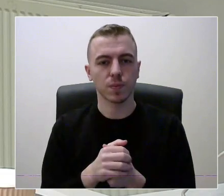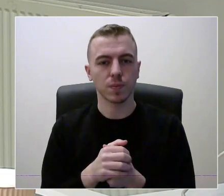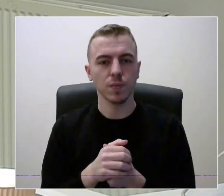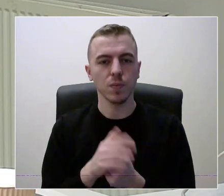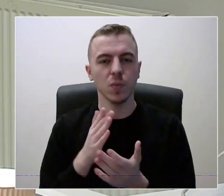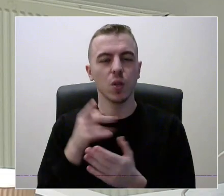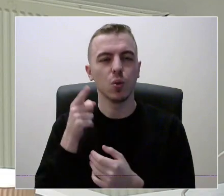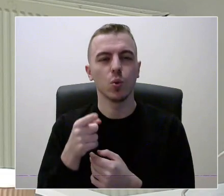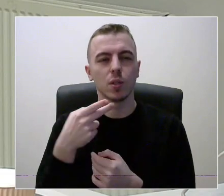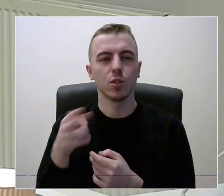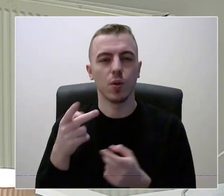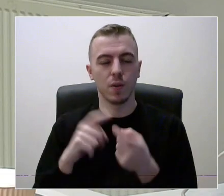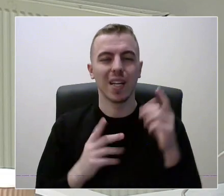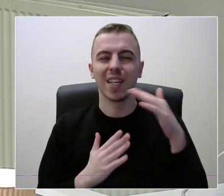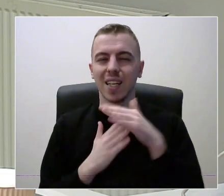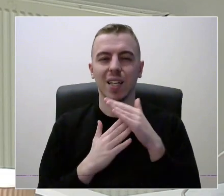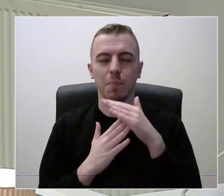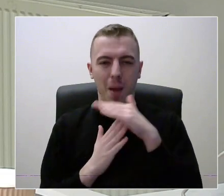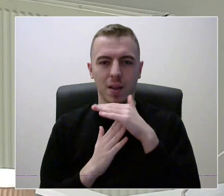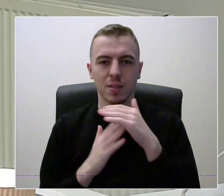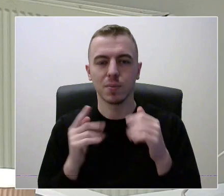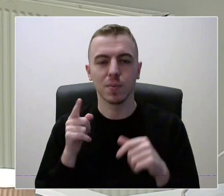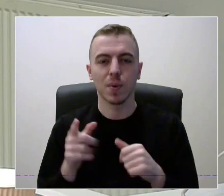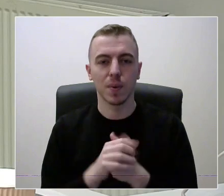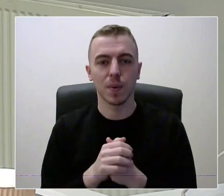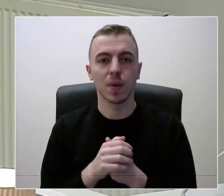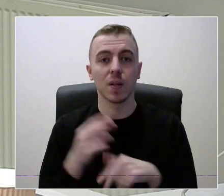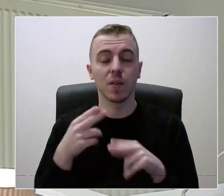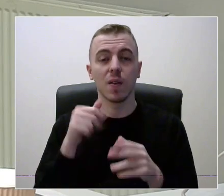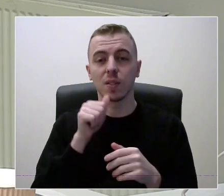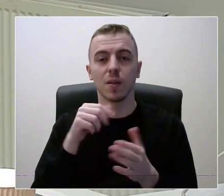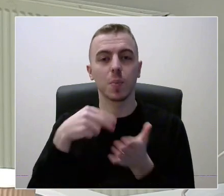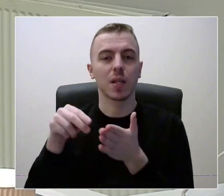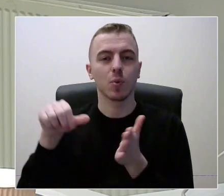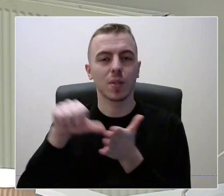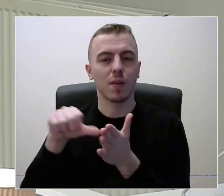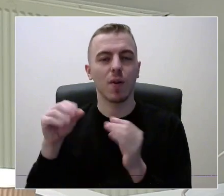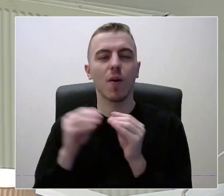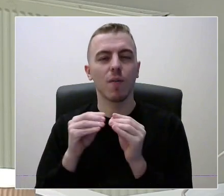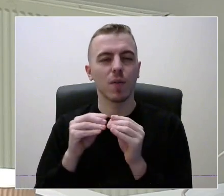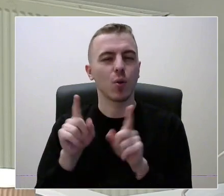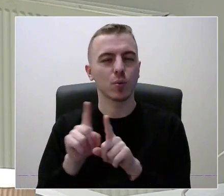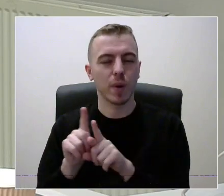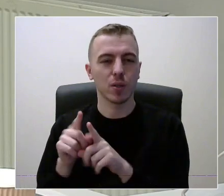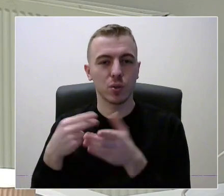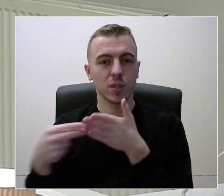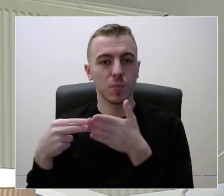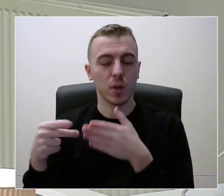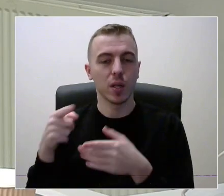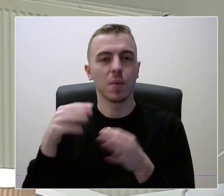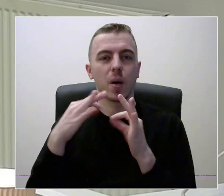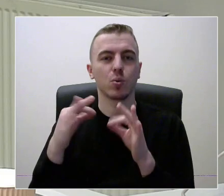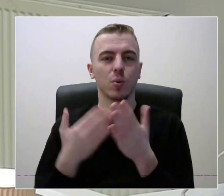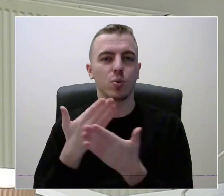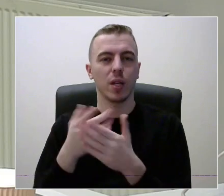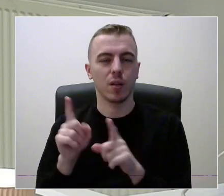1000 eurų riboje iki maksimumo. Mhm. Tai tuose visuose pirkimuose dalyvauja tos pačios įmonės ir tos pačios įmonės teikia pasiūlymus. Tai aš manau,